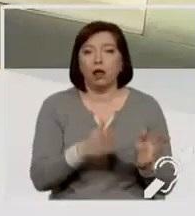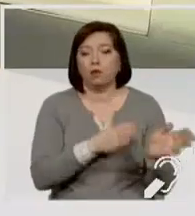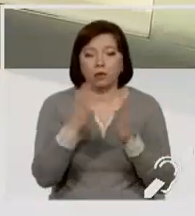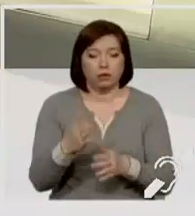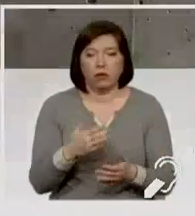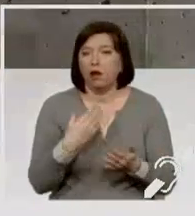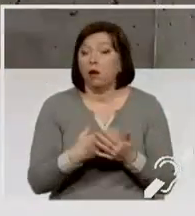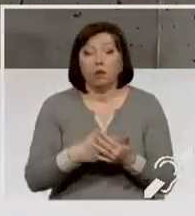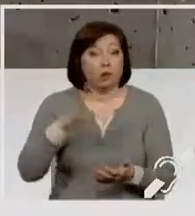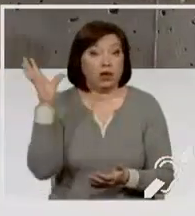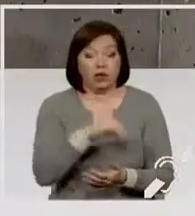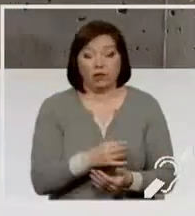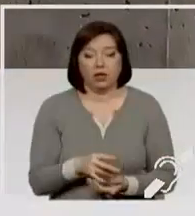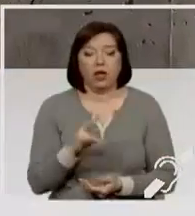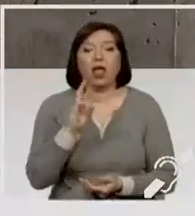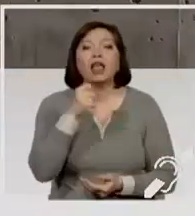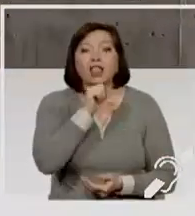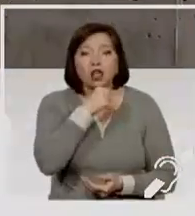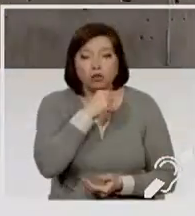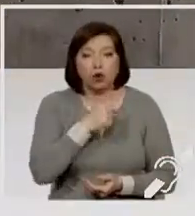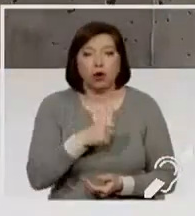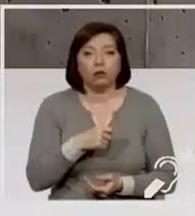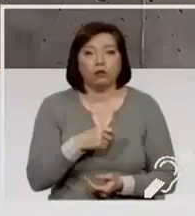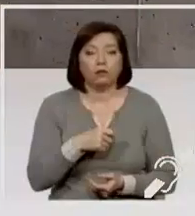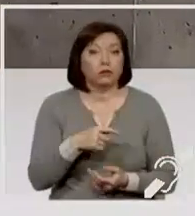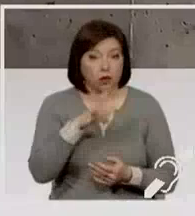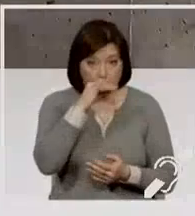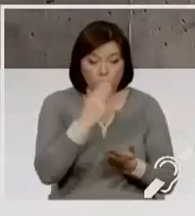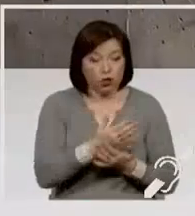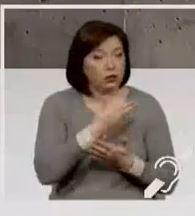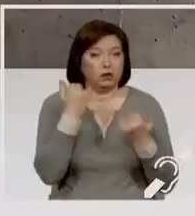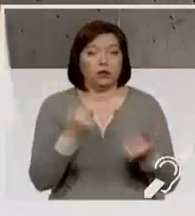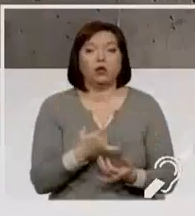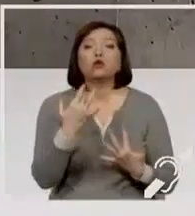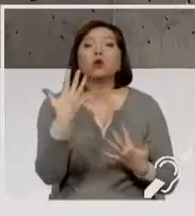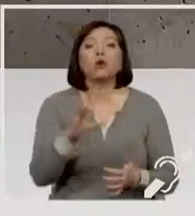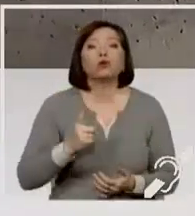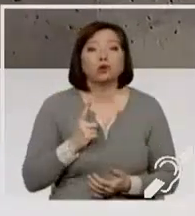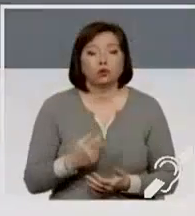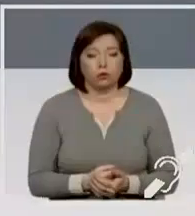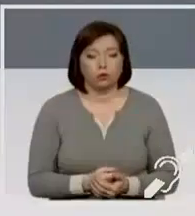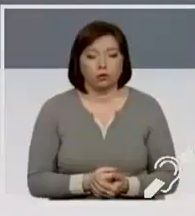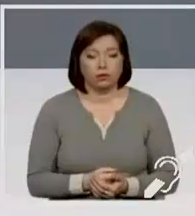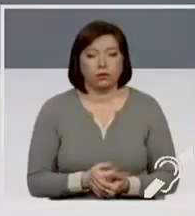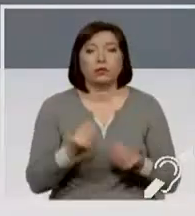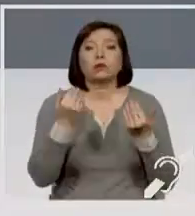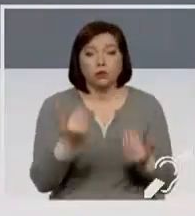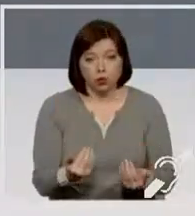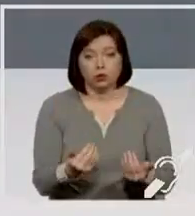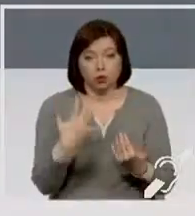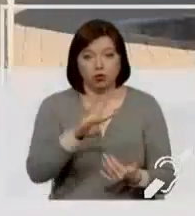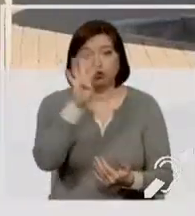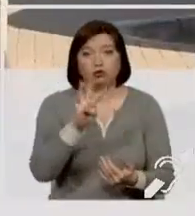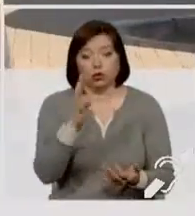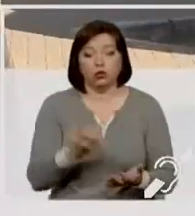Practic toate au fost. La Nesporeni. Și aveți microbuz? N-avem. De cât timp așteptați? Azi avem o 4